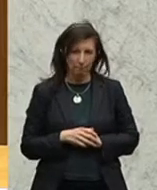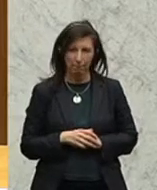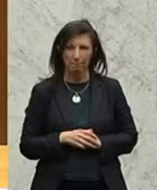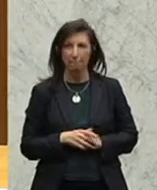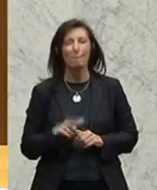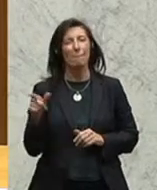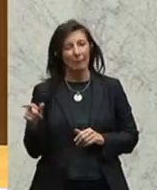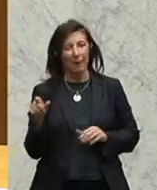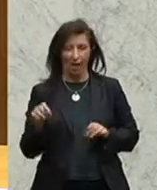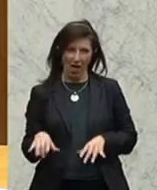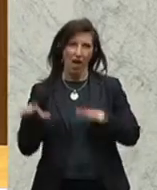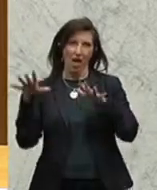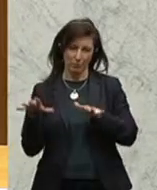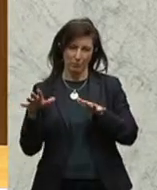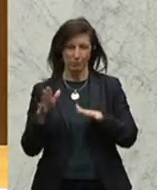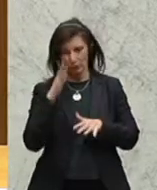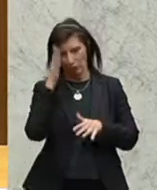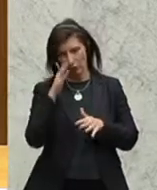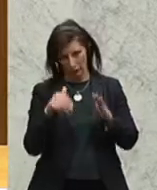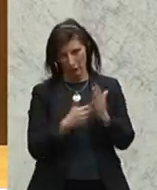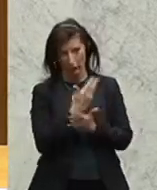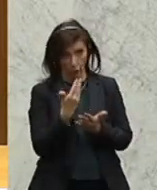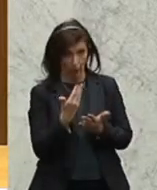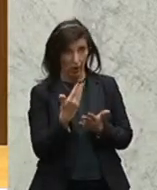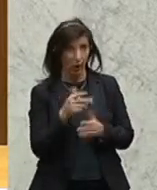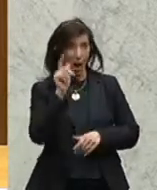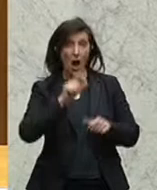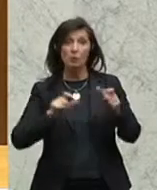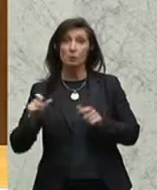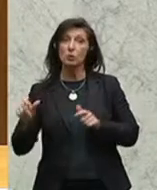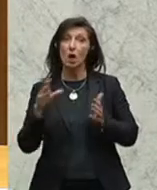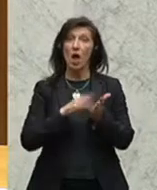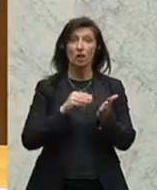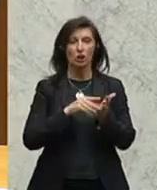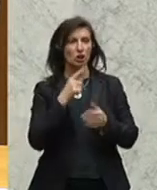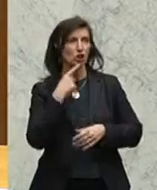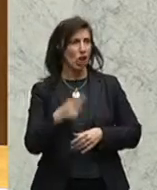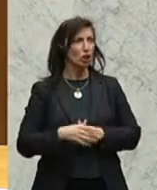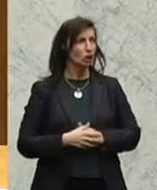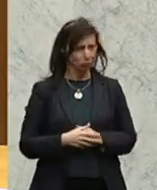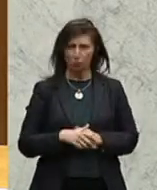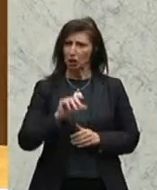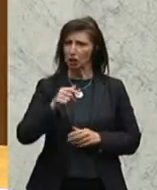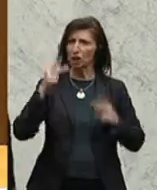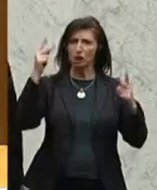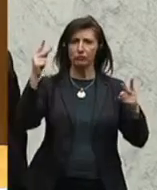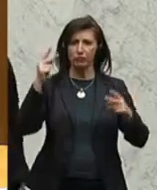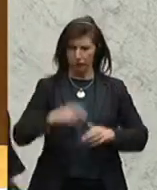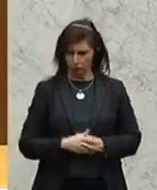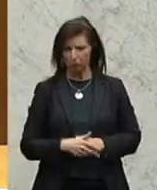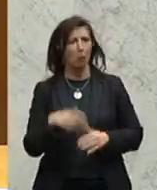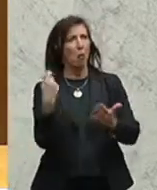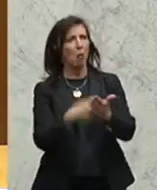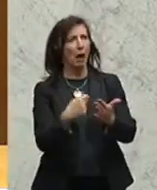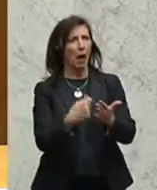Prinzip wegzugehen. Es ist natürlich für die, die es anzuwenden haben, viel einfacher zu sagen, ich habe als ausschließliches Kriterium den